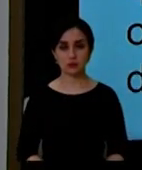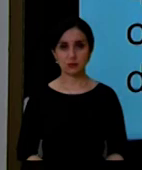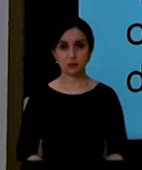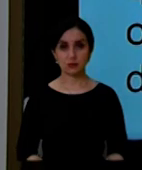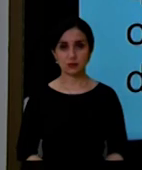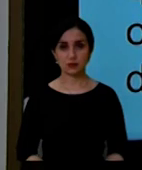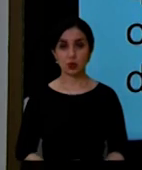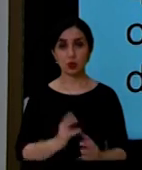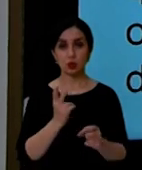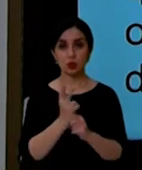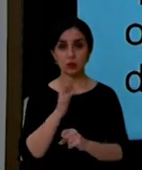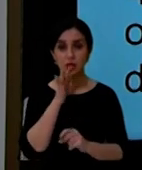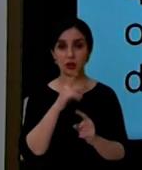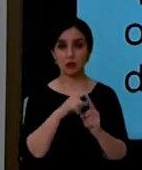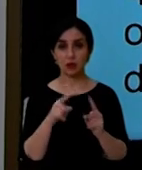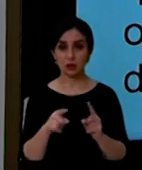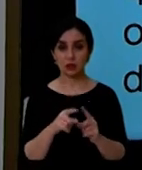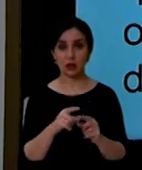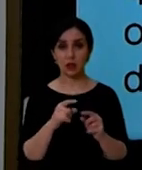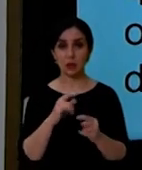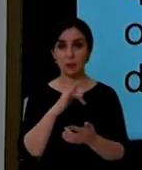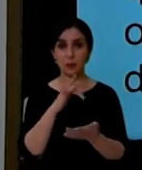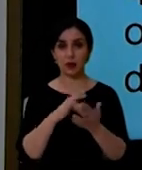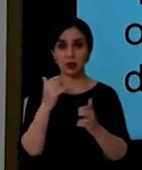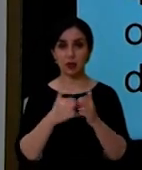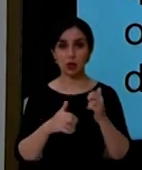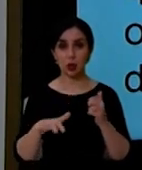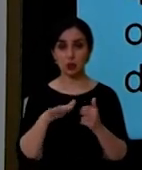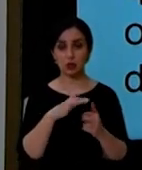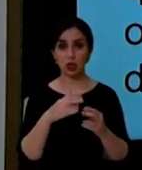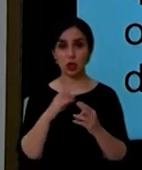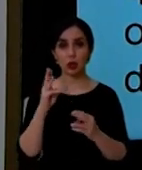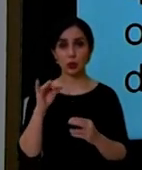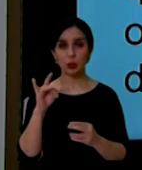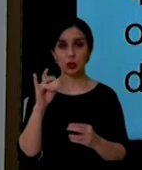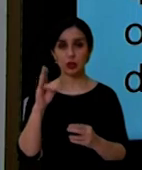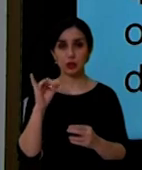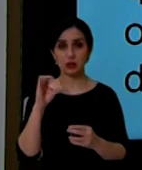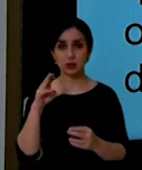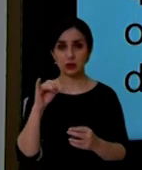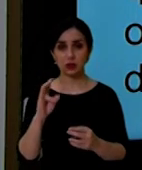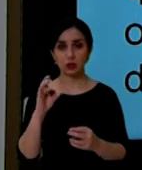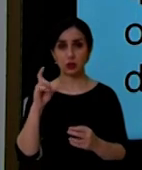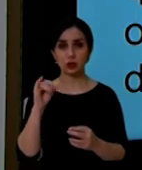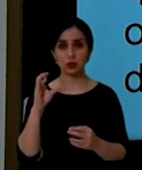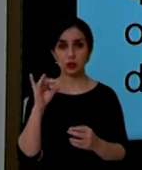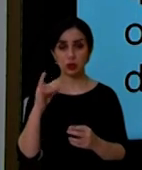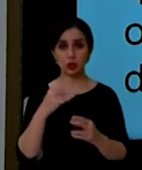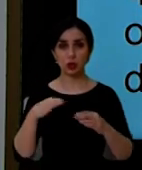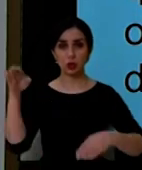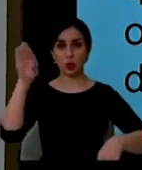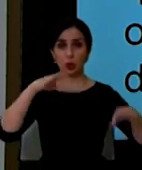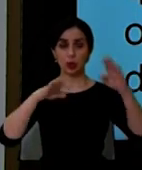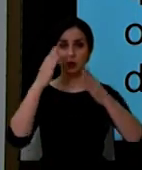Üçləmçə davirdə, mərqəzi Asiyanın Türkistan, xısar, taxtızmaları